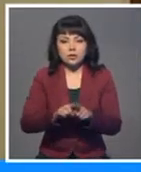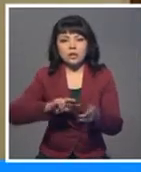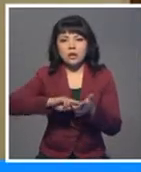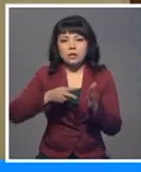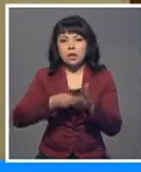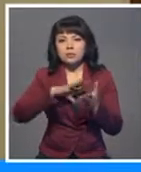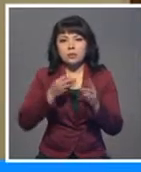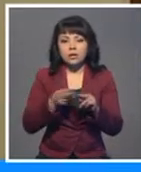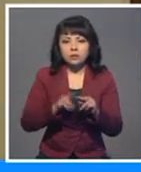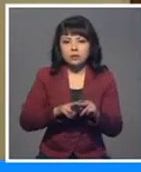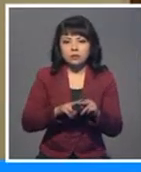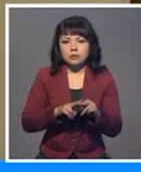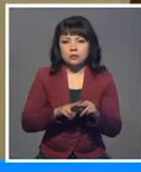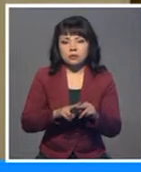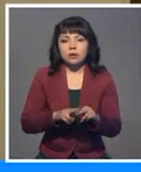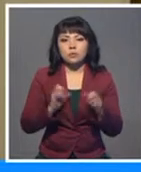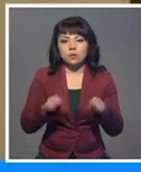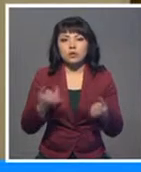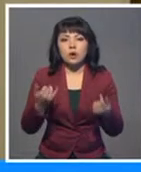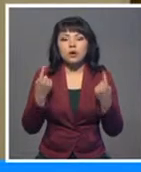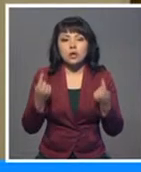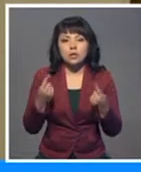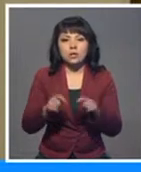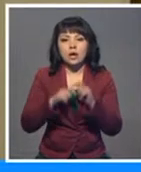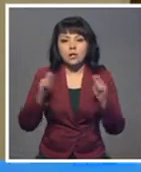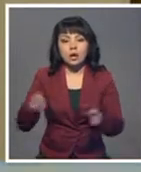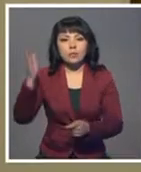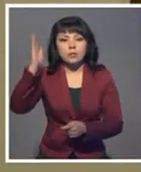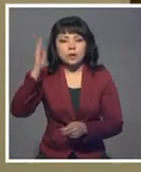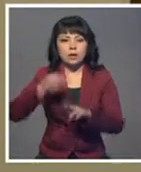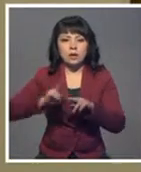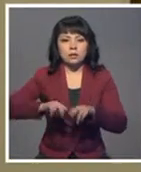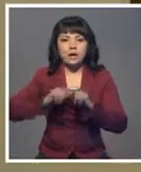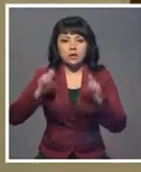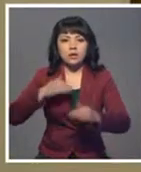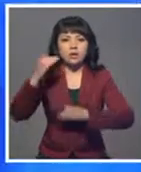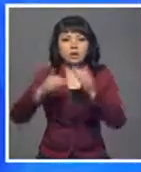көкжиектері, жолдарын, үлкен перспективалары талқыланды.